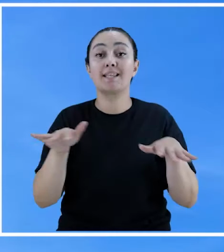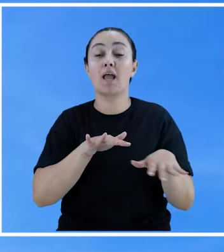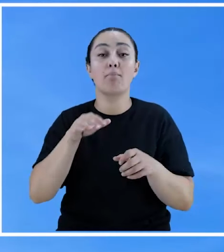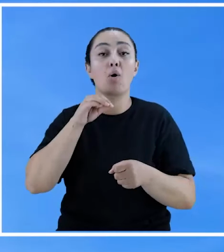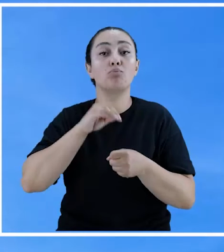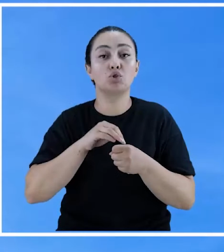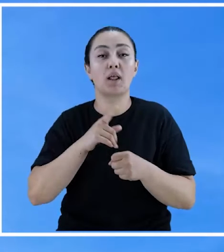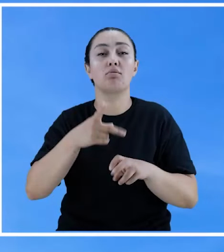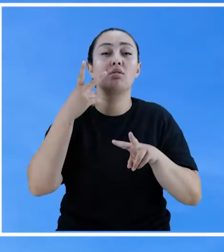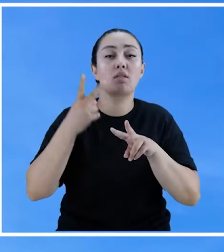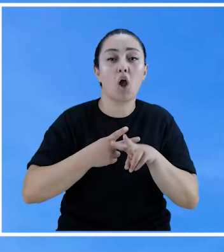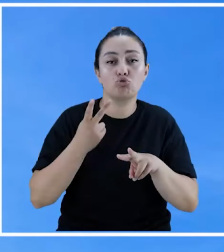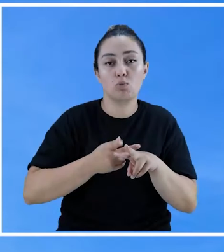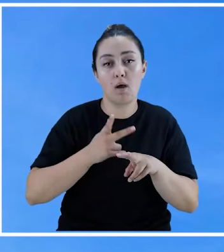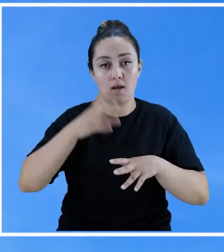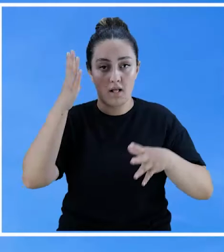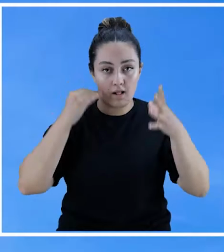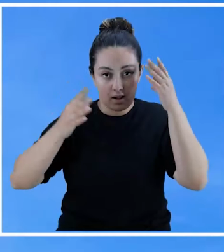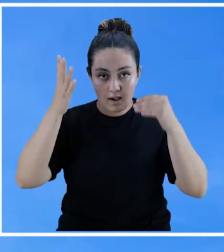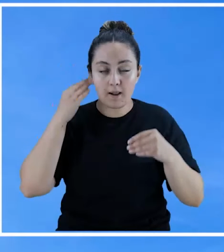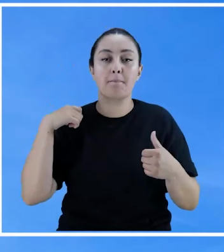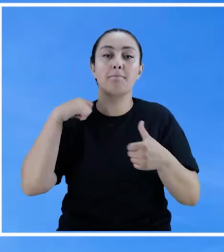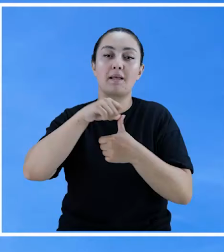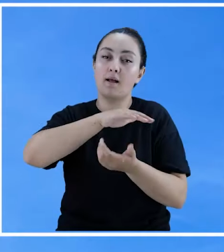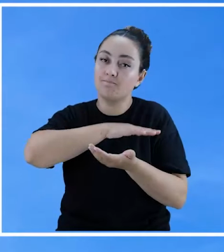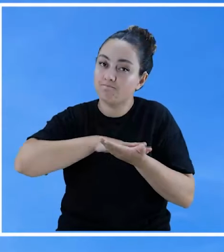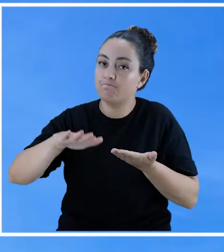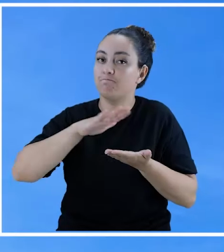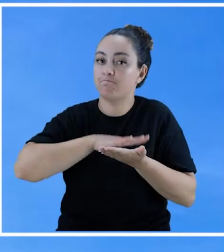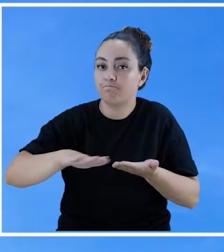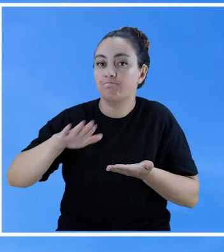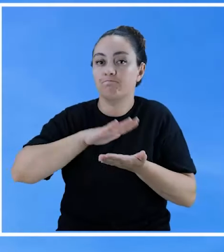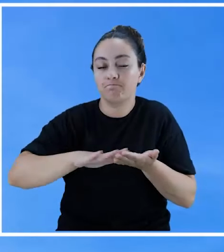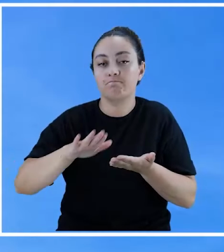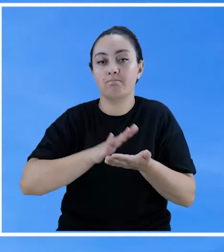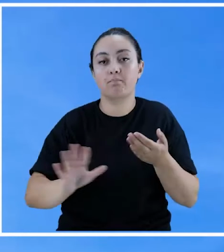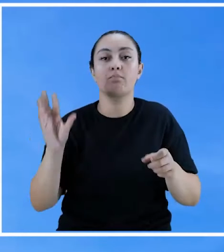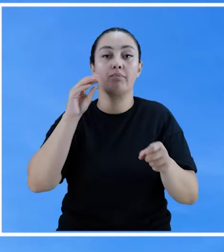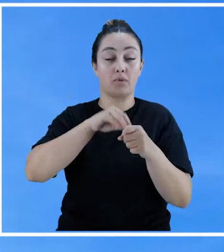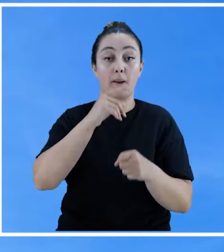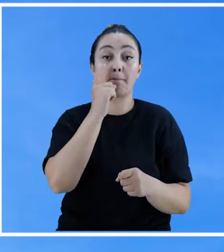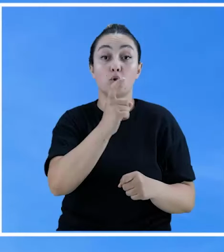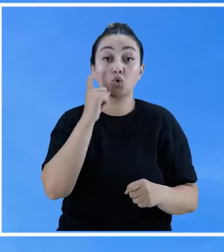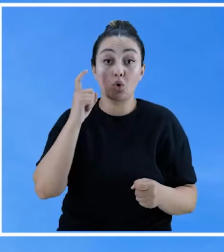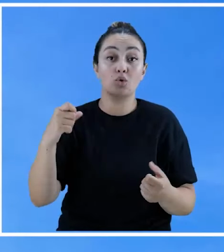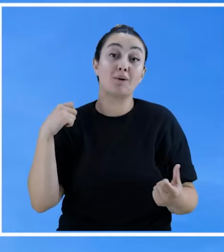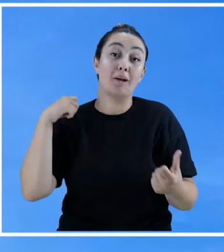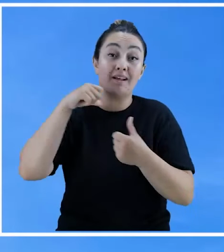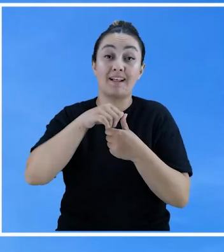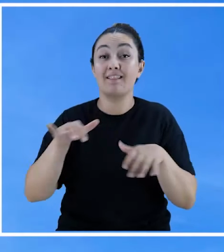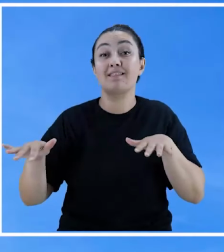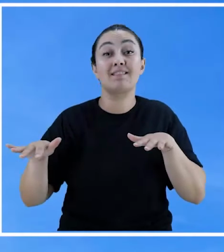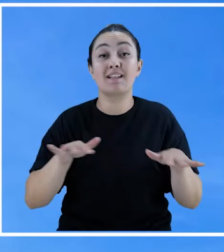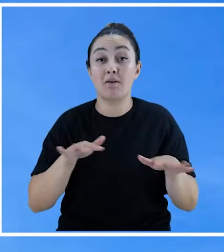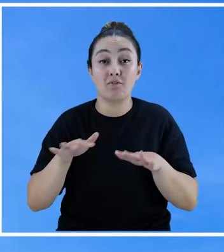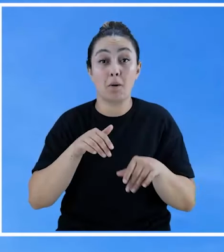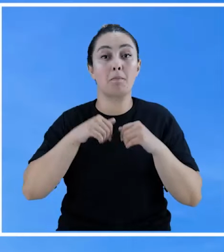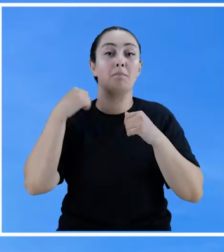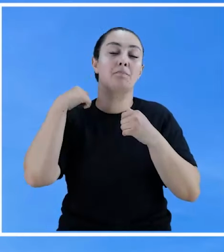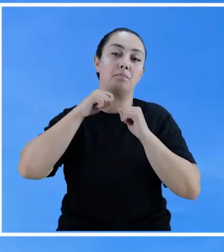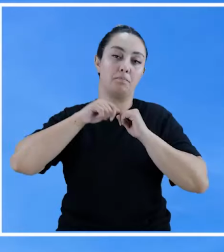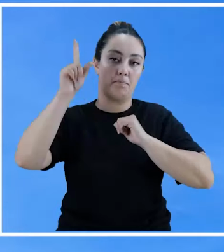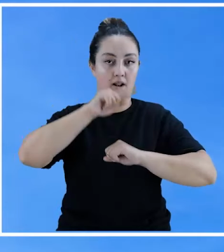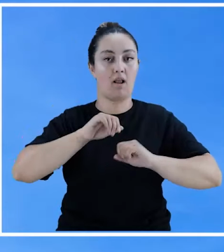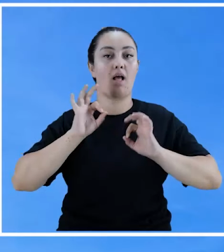Bu depremde tabii ki tecrübeyle beraber bazı şeylerin revize edilmesi gerektiğini gördük. 99'da yeniden bir deprem